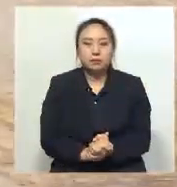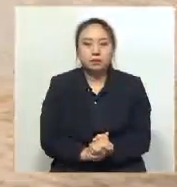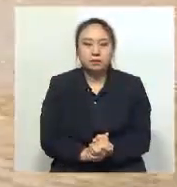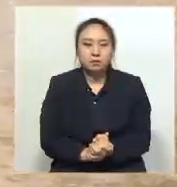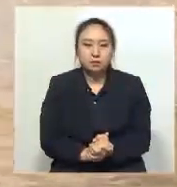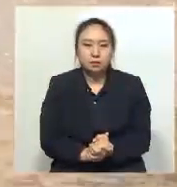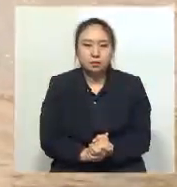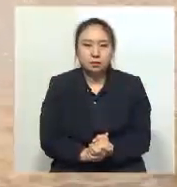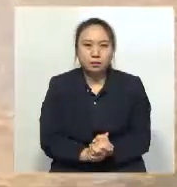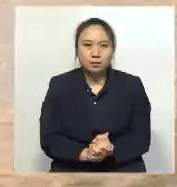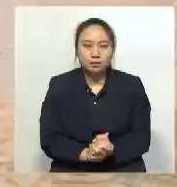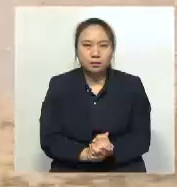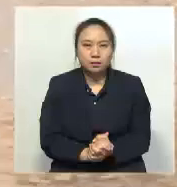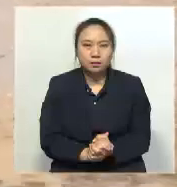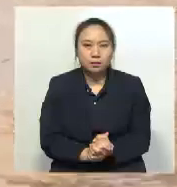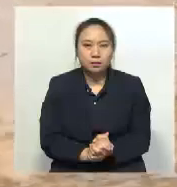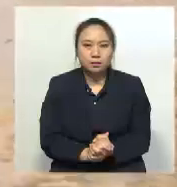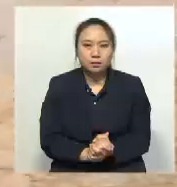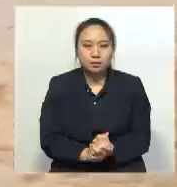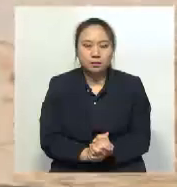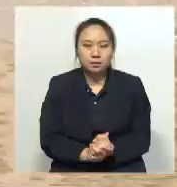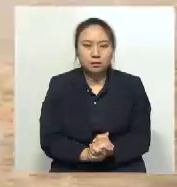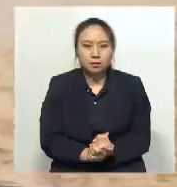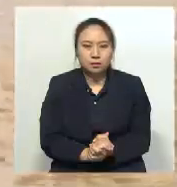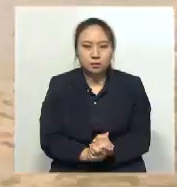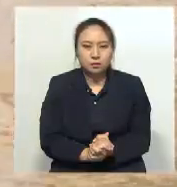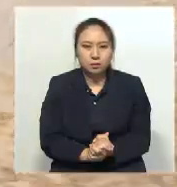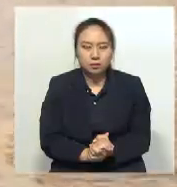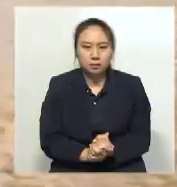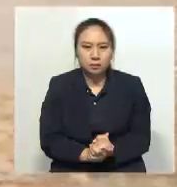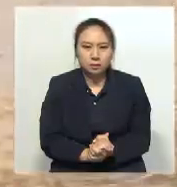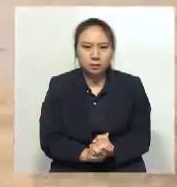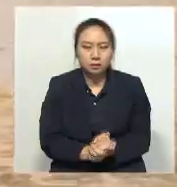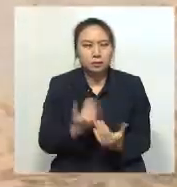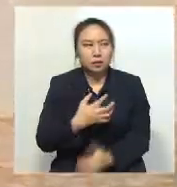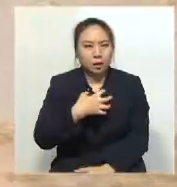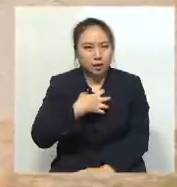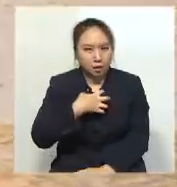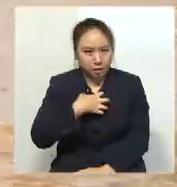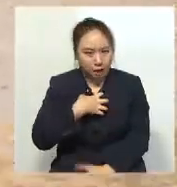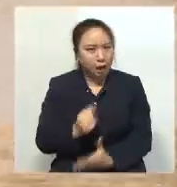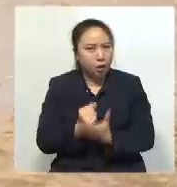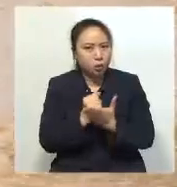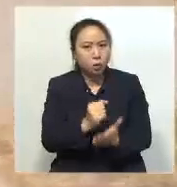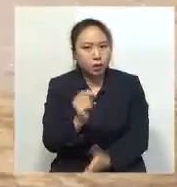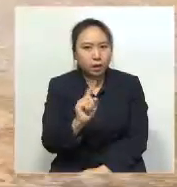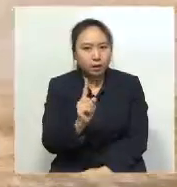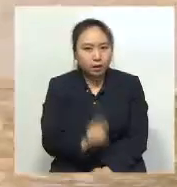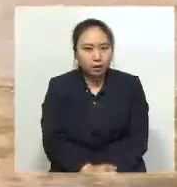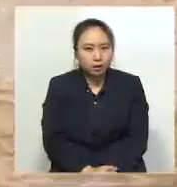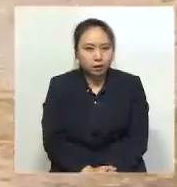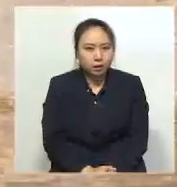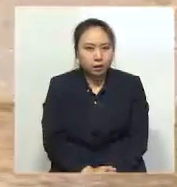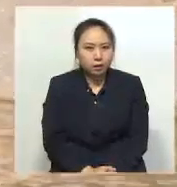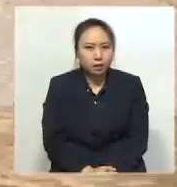ยหัวสะพานนะน้ำของเจ้าเจ๊ ะอันนี้ต้องอยากได้รับการช่วยเหลืออะไรยังไงไหม ร่วม